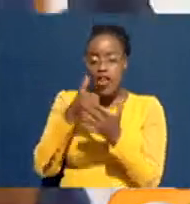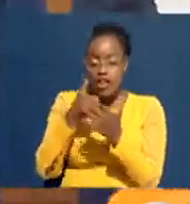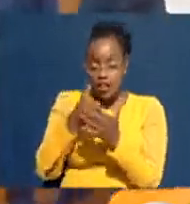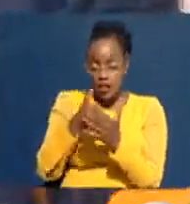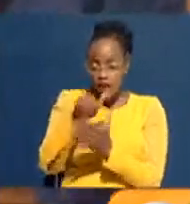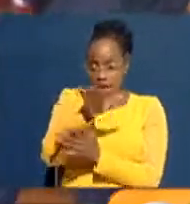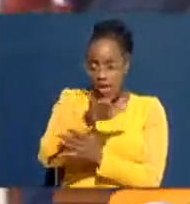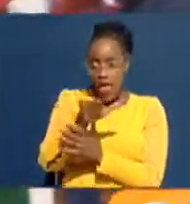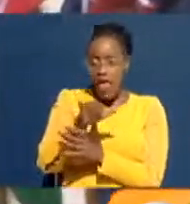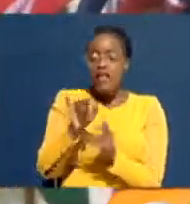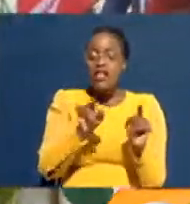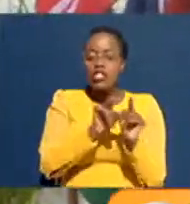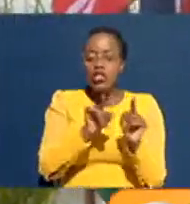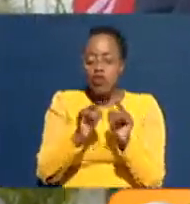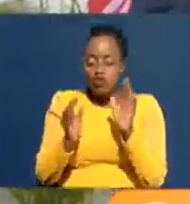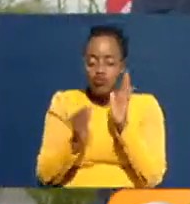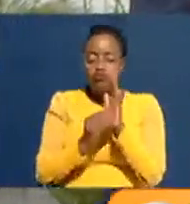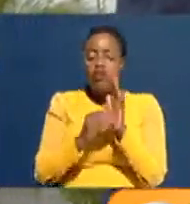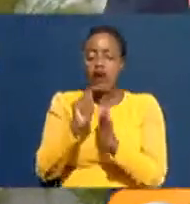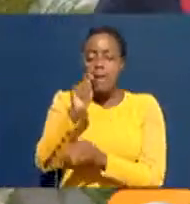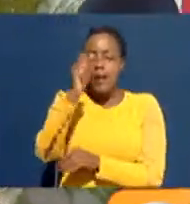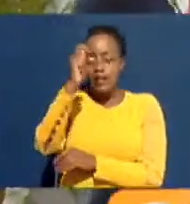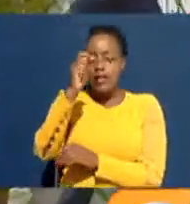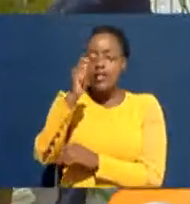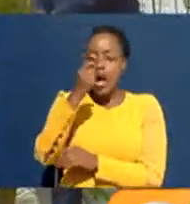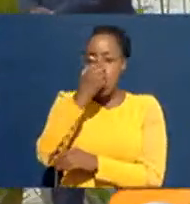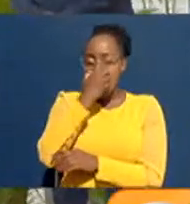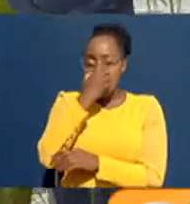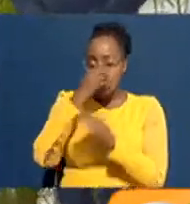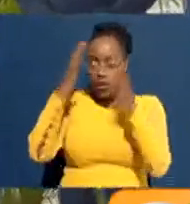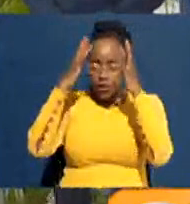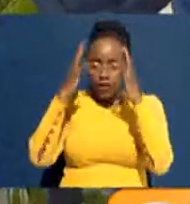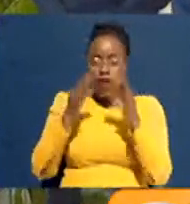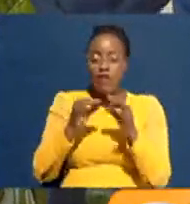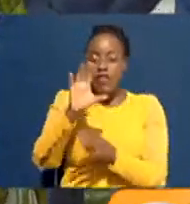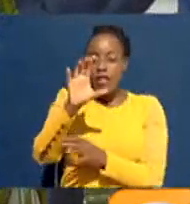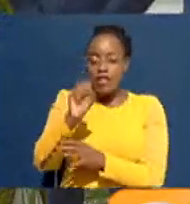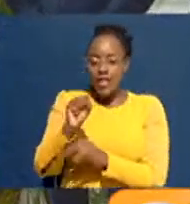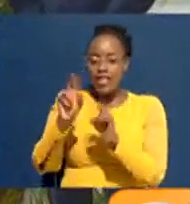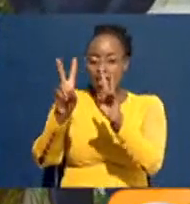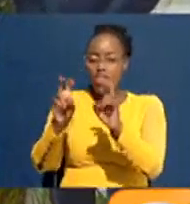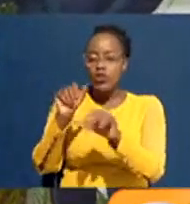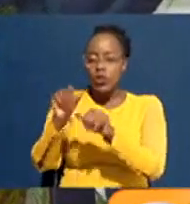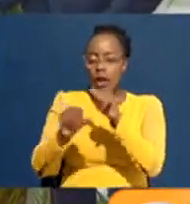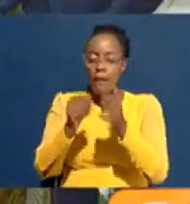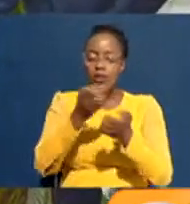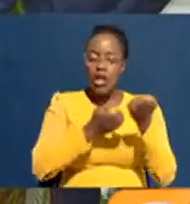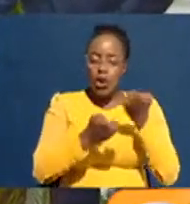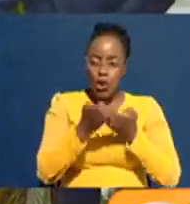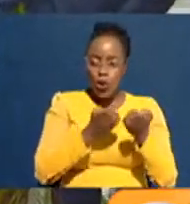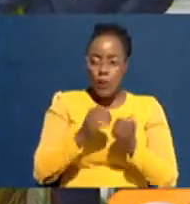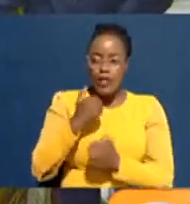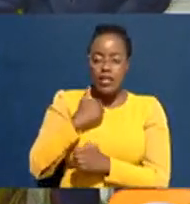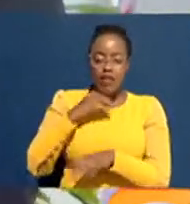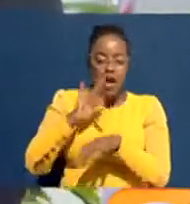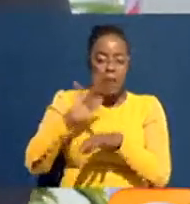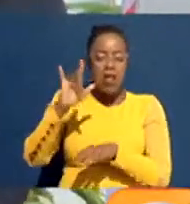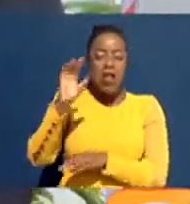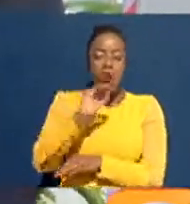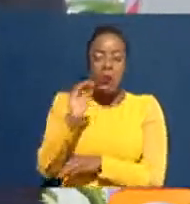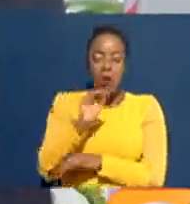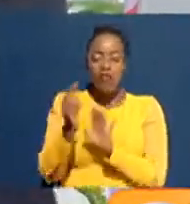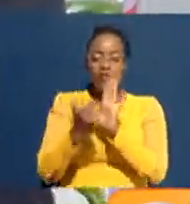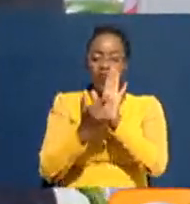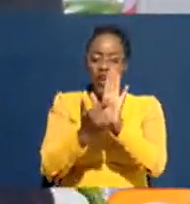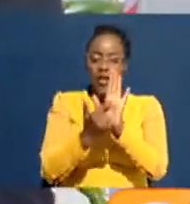wanatoka. Kwa kudadisi zaidi hatua ya rais, ni wazi kuwa wizara zinazohusiana na masuala ya kiuchumi hazikuguswa, kama